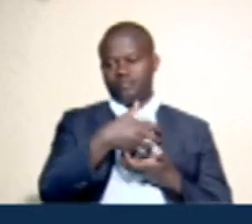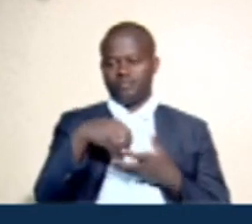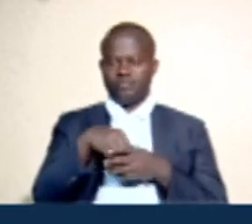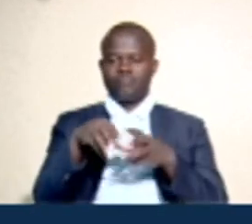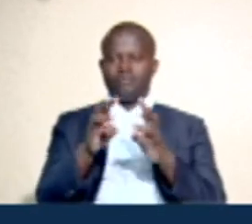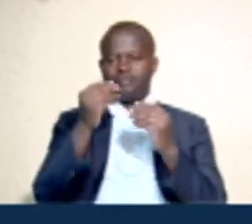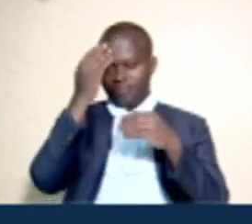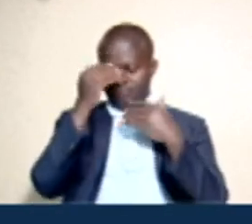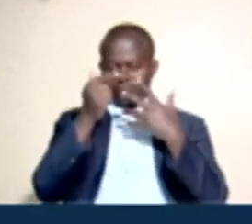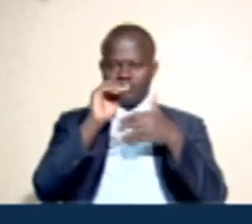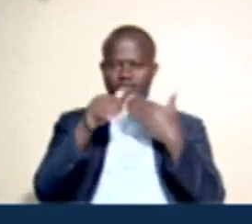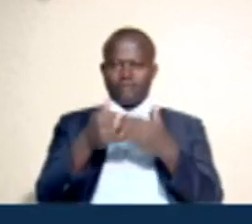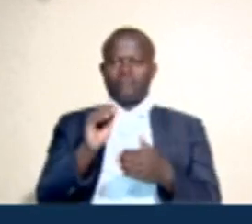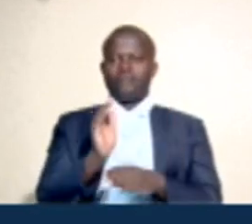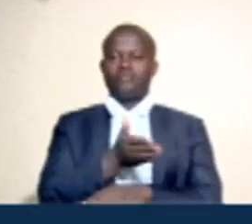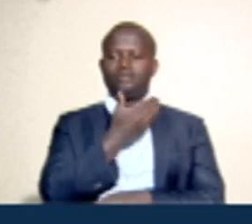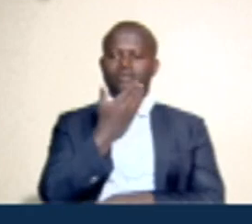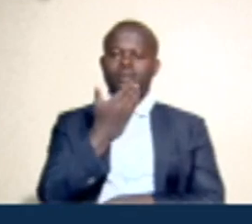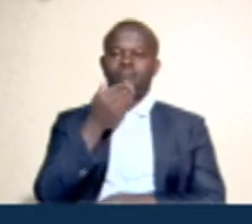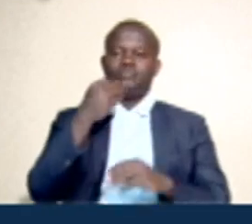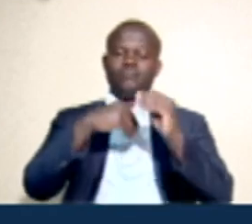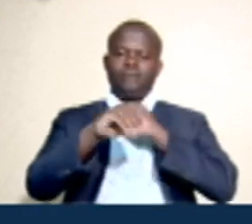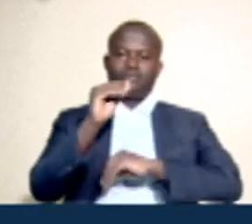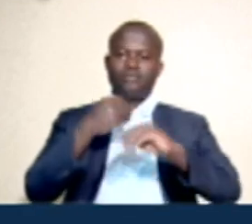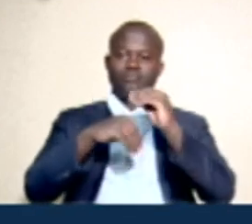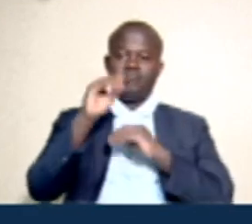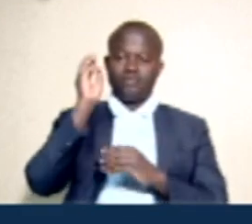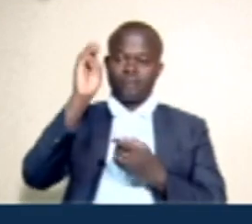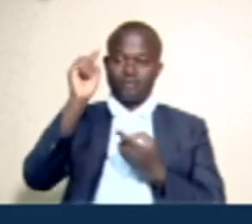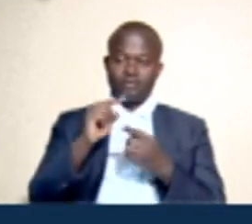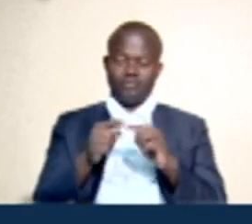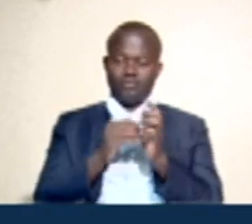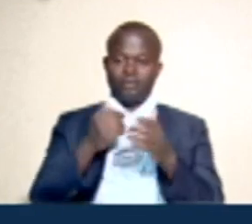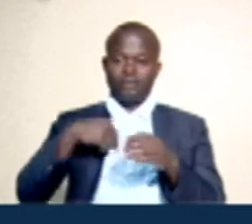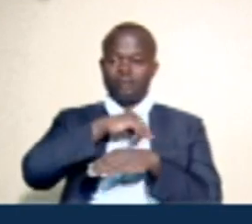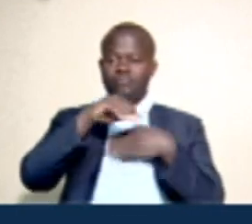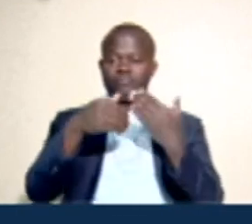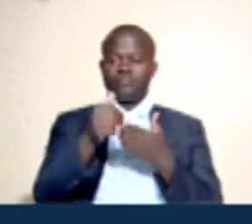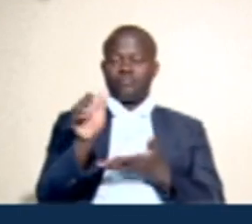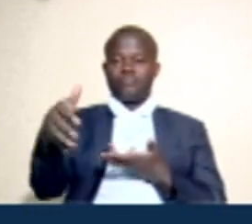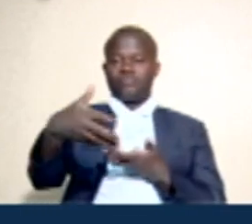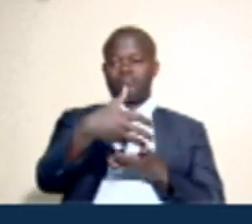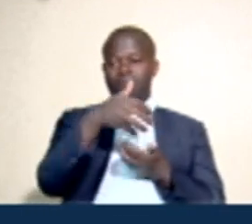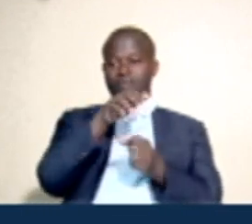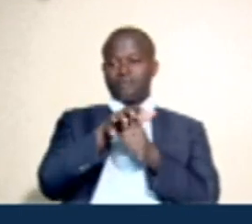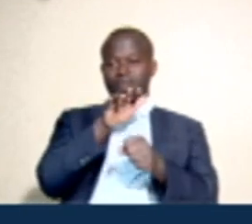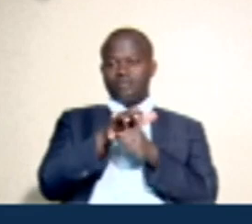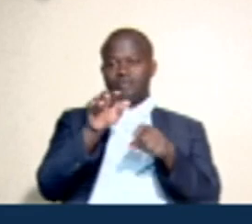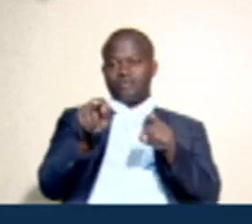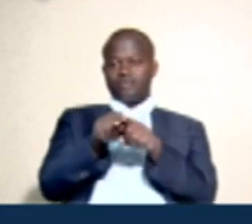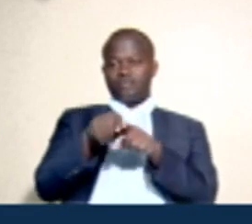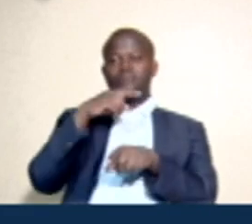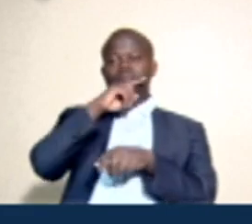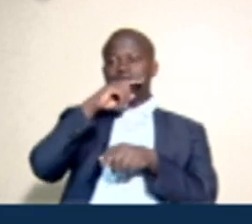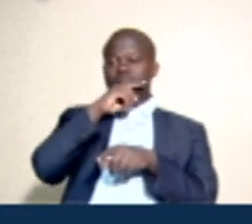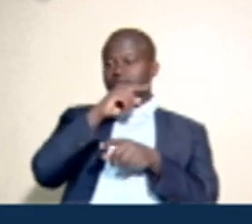kuko byose babikuyeho. Abacuruzi baragabanya kandi twese tugiye guhaha, cyane cyane nko kuri